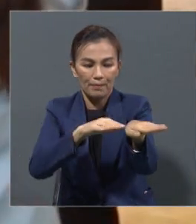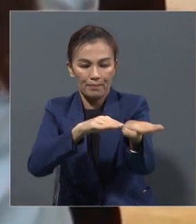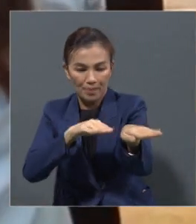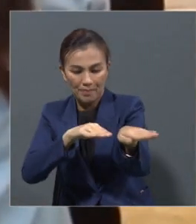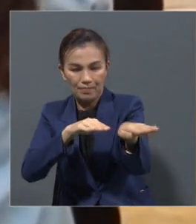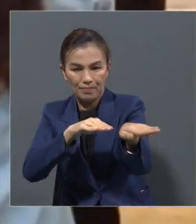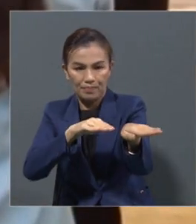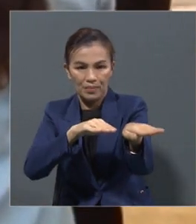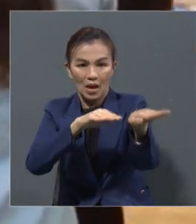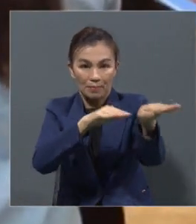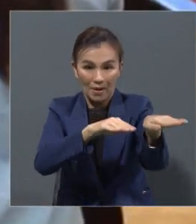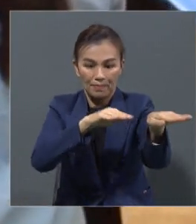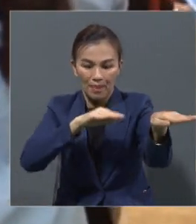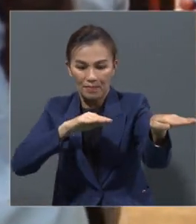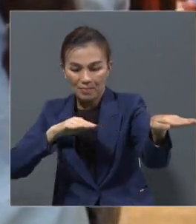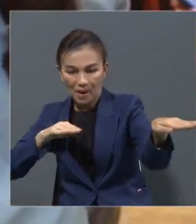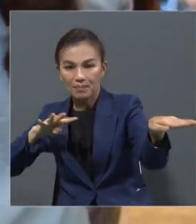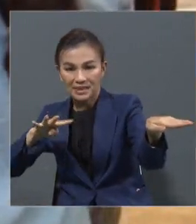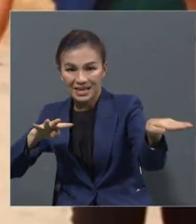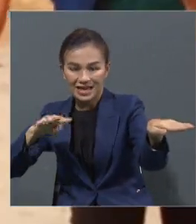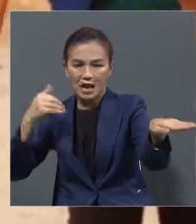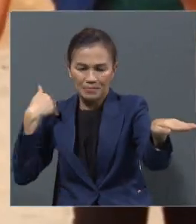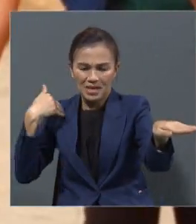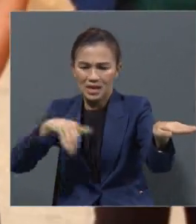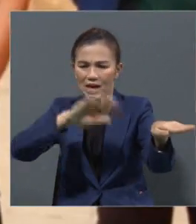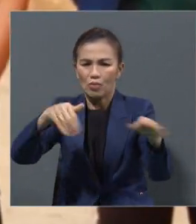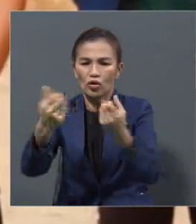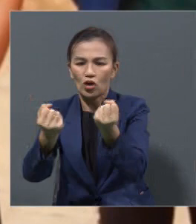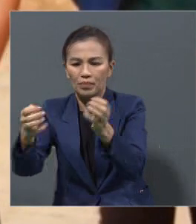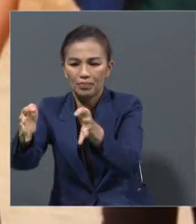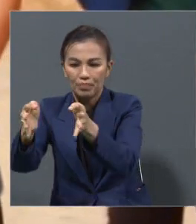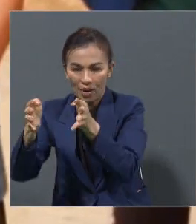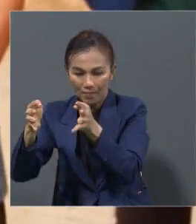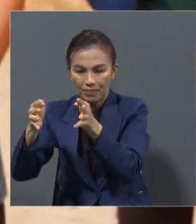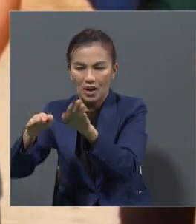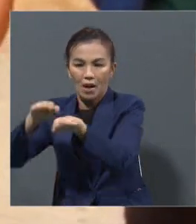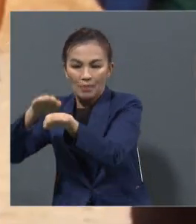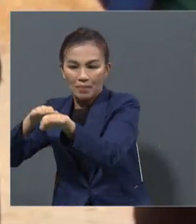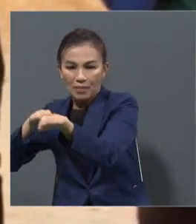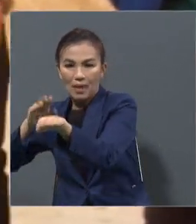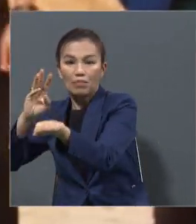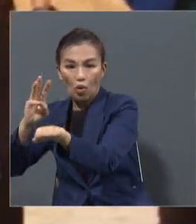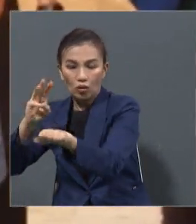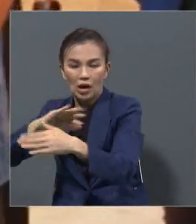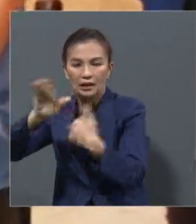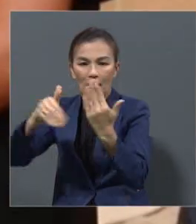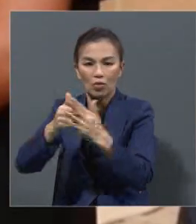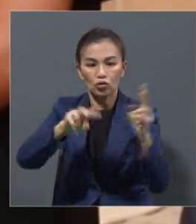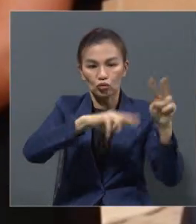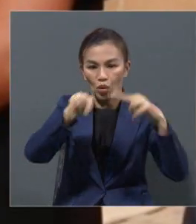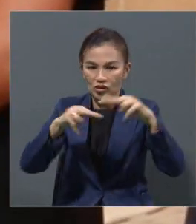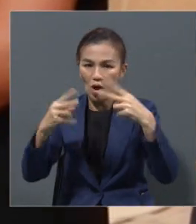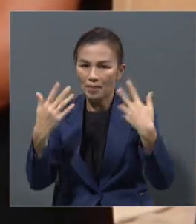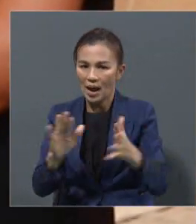คันแล้วก็จะมีรถ 10ล้อพ่วงล้อมคอก 6คันรถทุกคันมีการตรวจสอบความปลอดภัยอย่างที่บอกไปจะต้องไม่มีการรั่ว